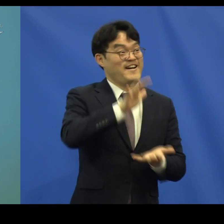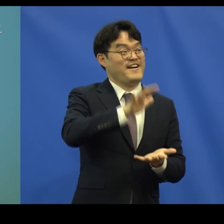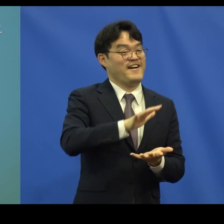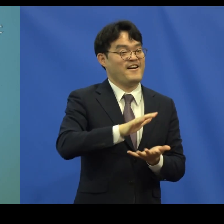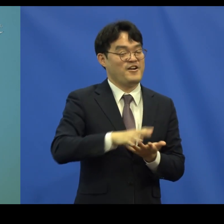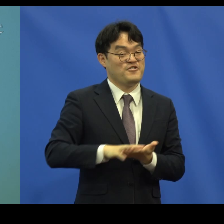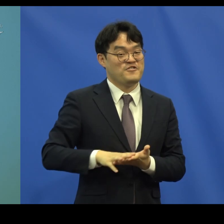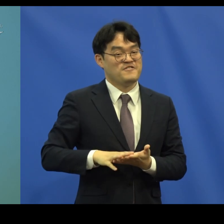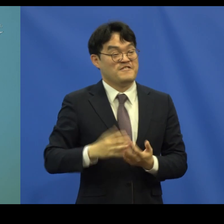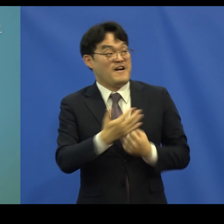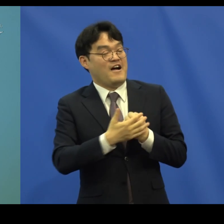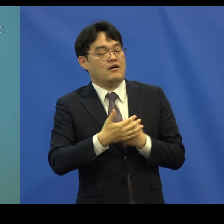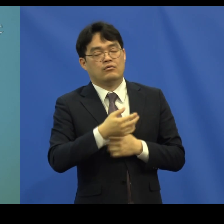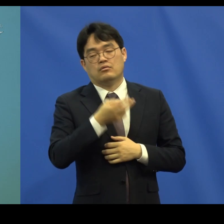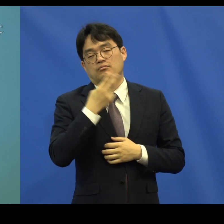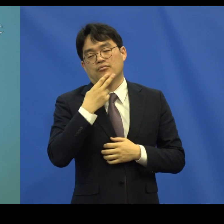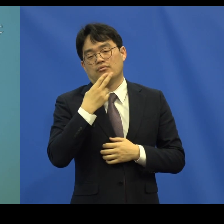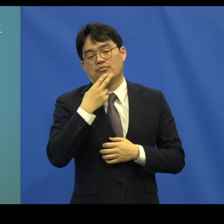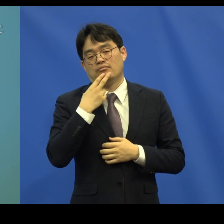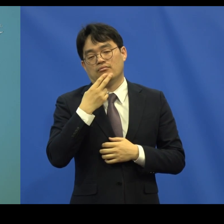있으니까 교회도 죽는 거죠.